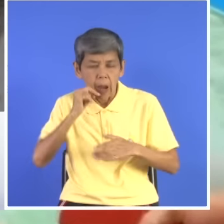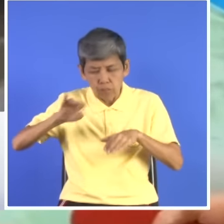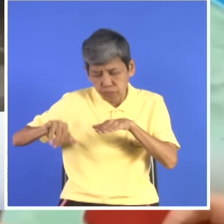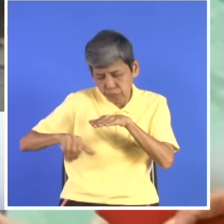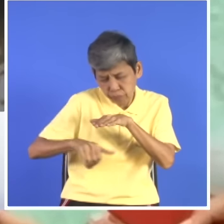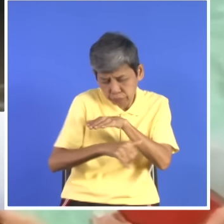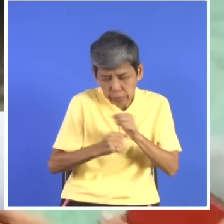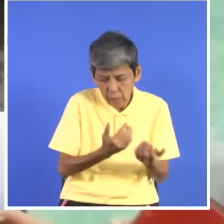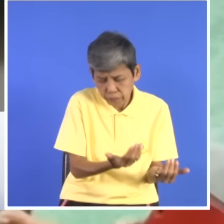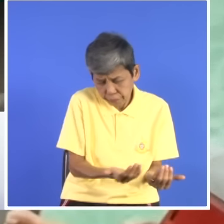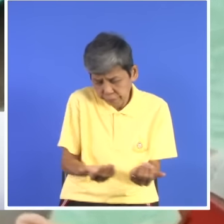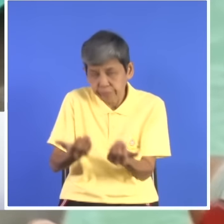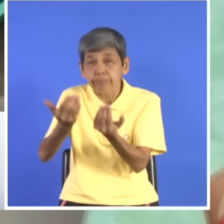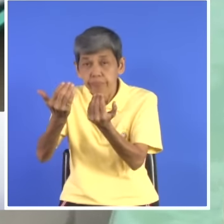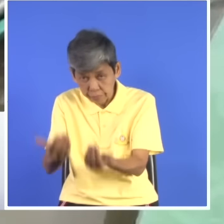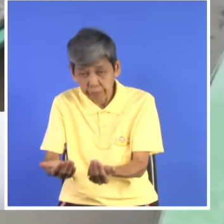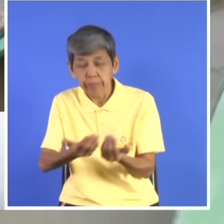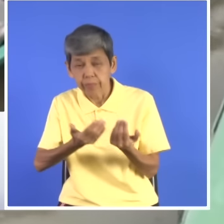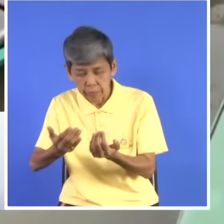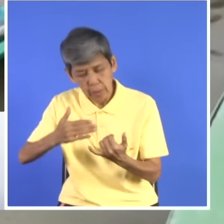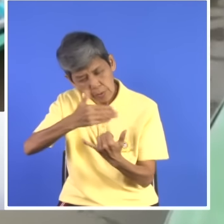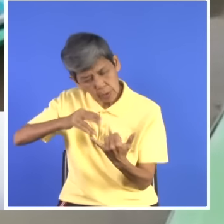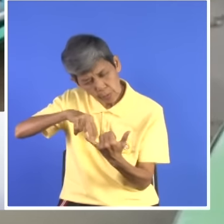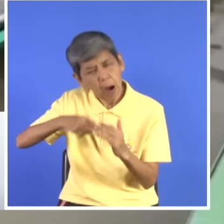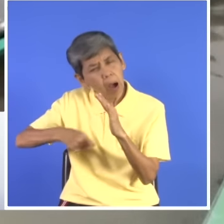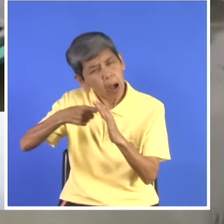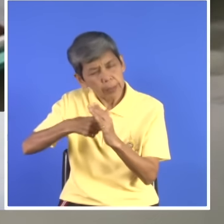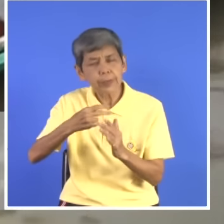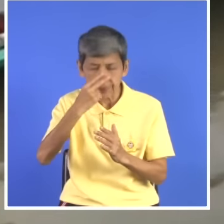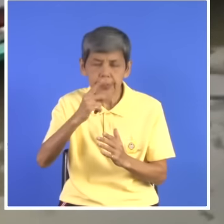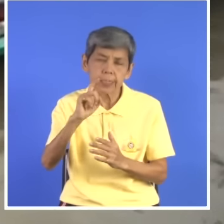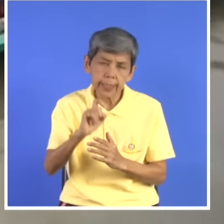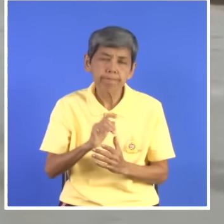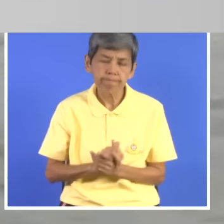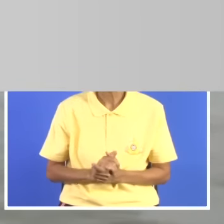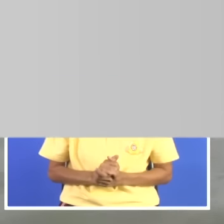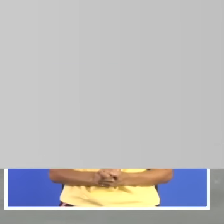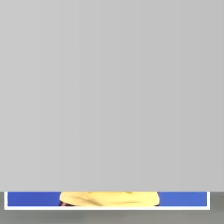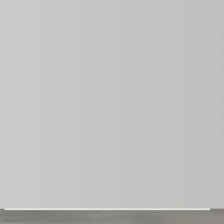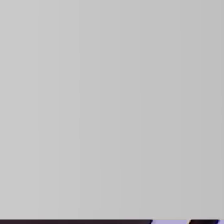พก็ต้องนำร่างกลับขึ้นฝั่งก่อนนะคะชันสูตรหาสาเหตุกันต่อไปค่ะ ครับ